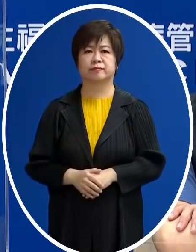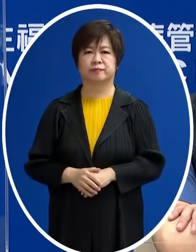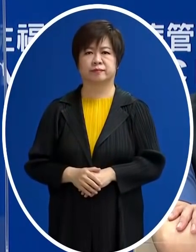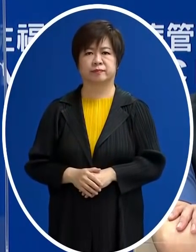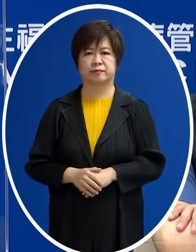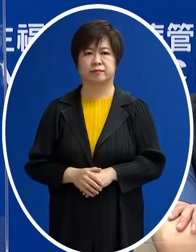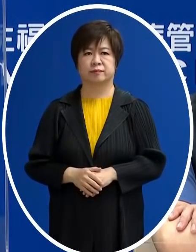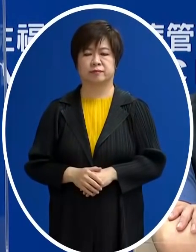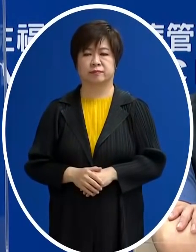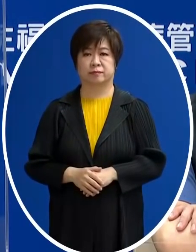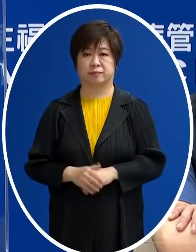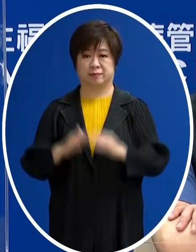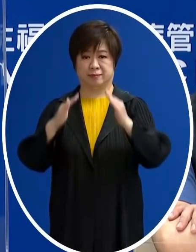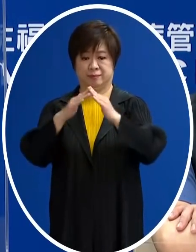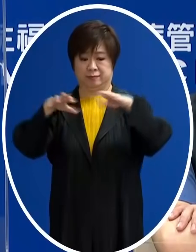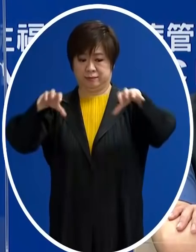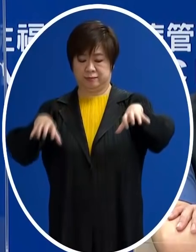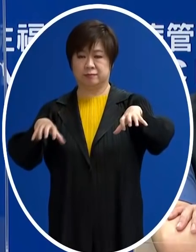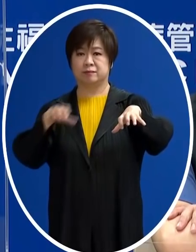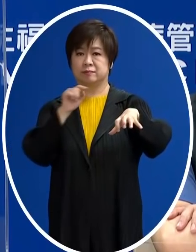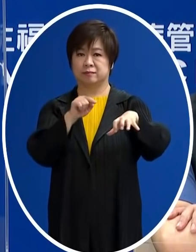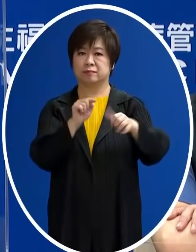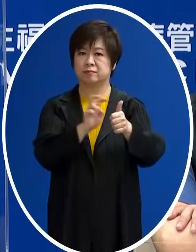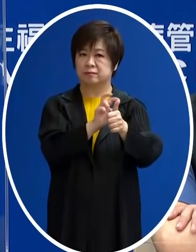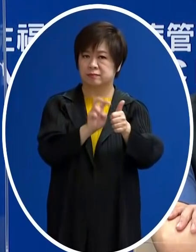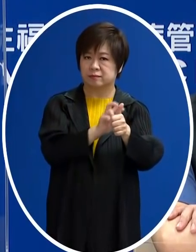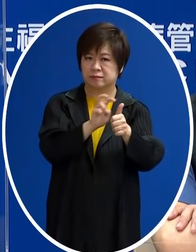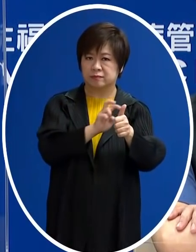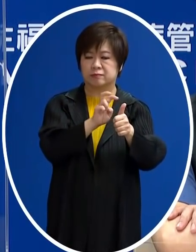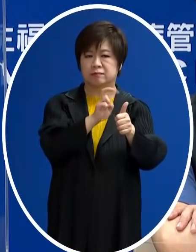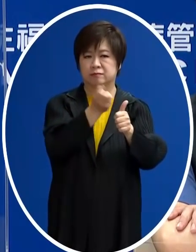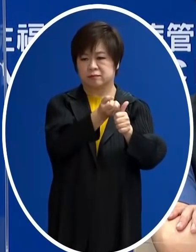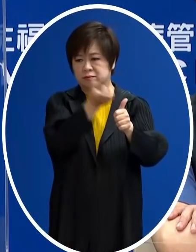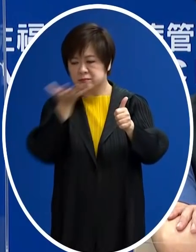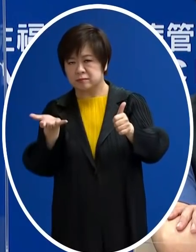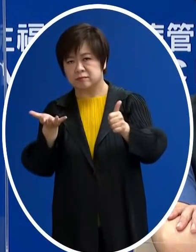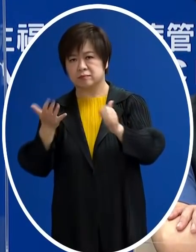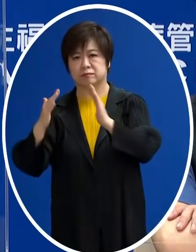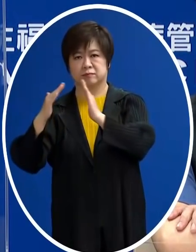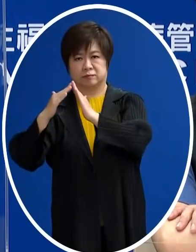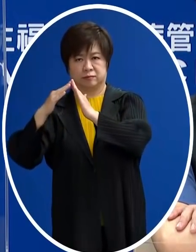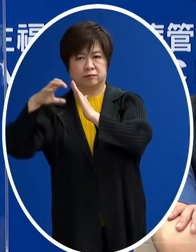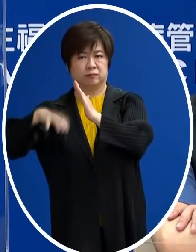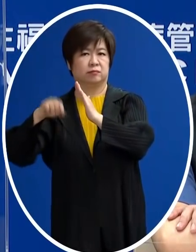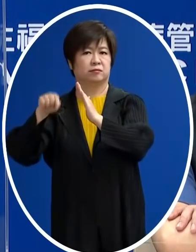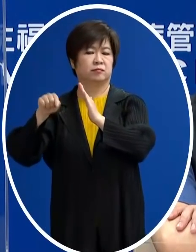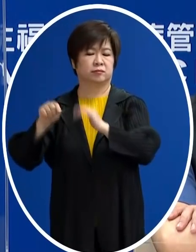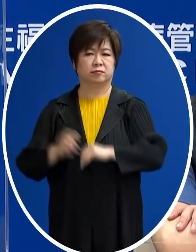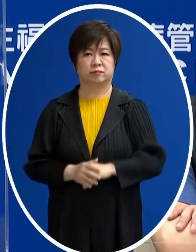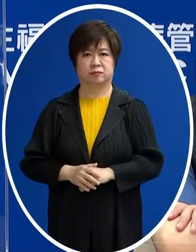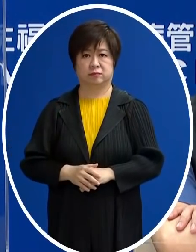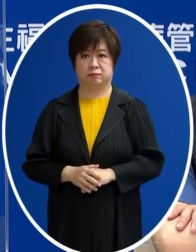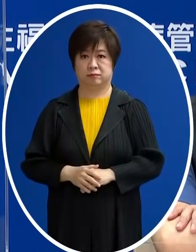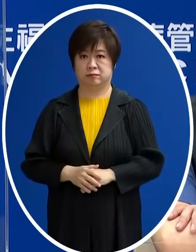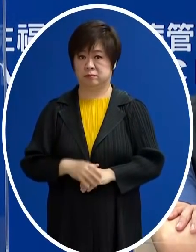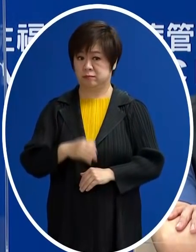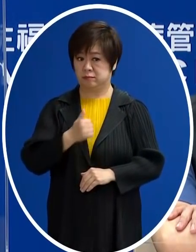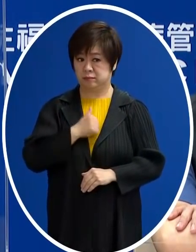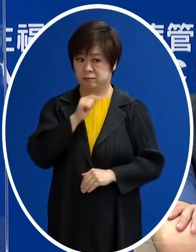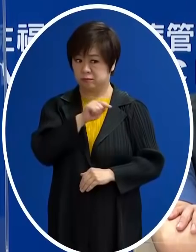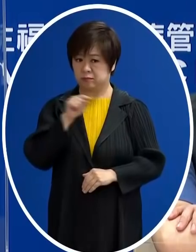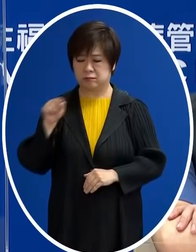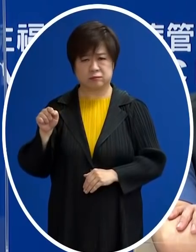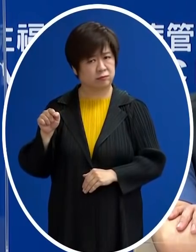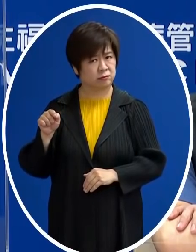哈他不同住的家人哈或照顾者这边传回家里面。不过确切的一个哈